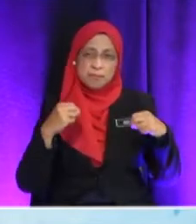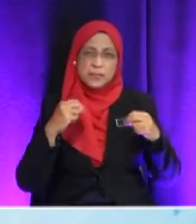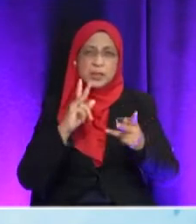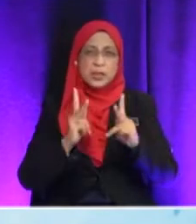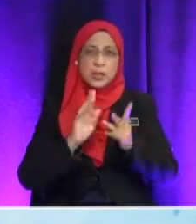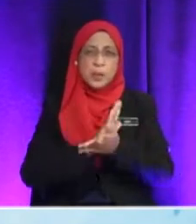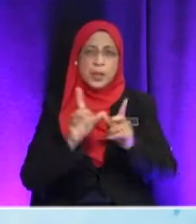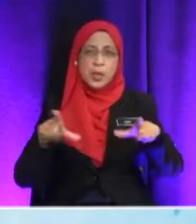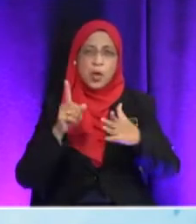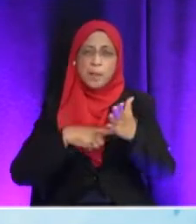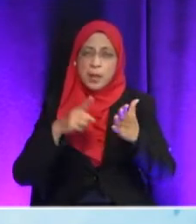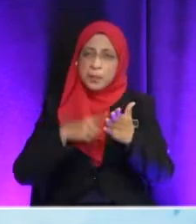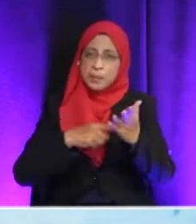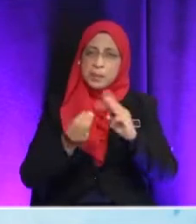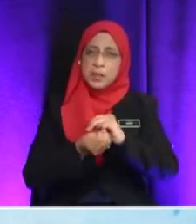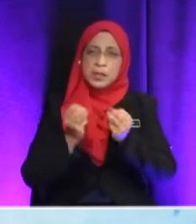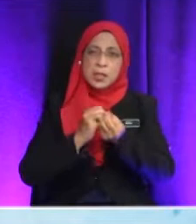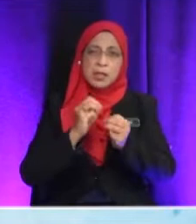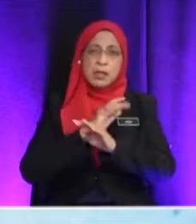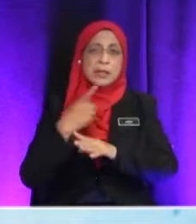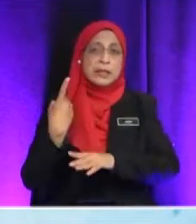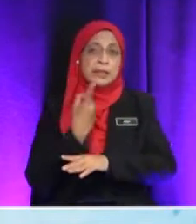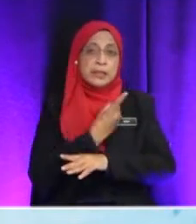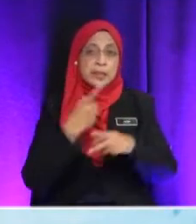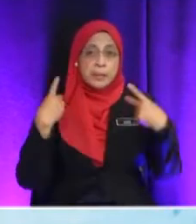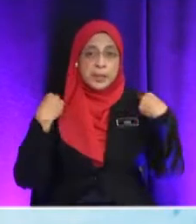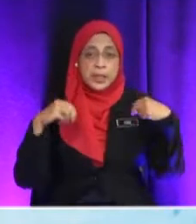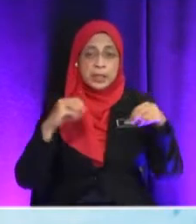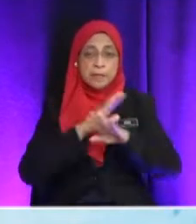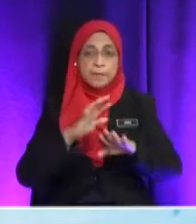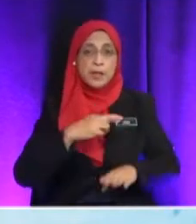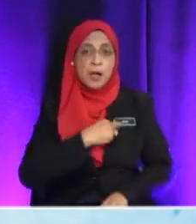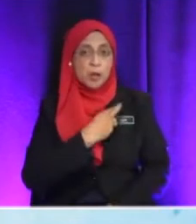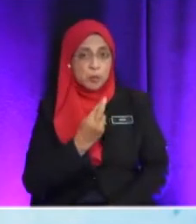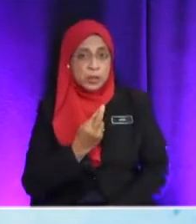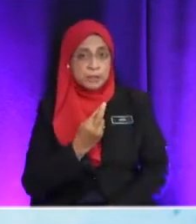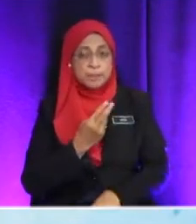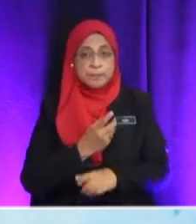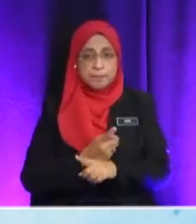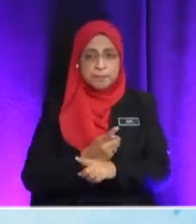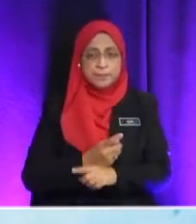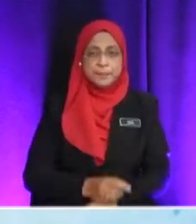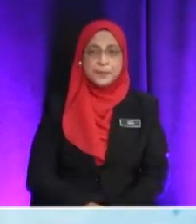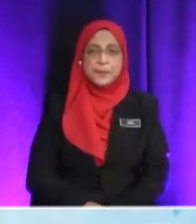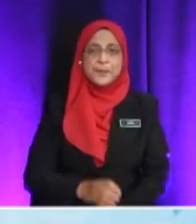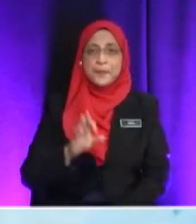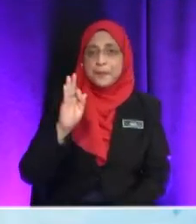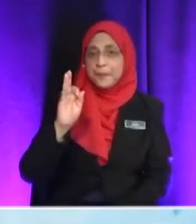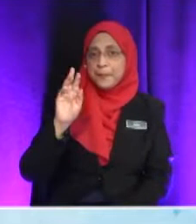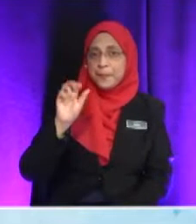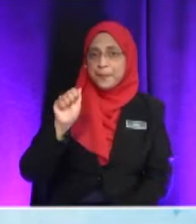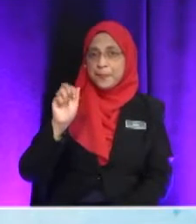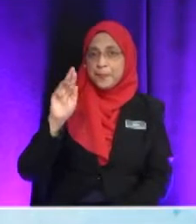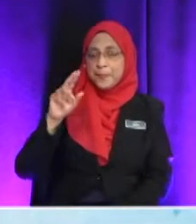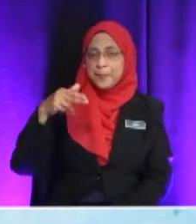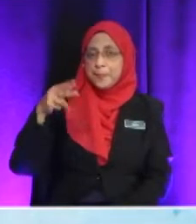ngeces supaya sesuatu pernyataan itu tidak rugi oke Farhan mungkin Farhana tambah lagi jawaban-jawaban